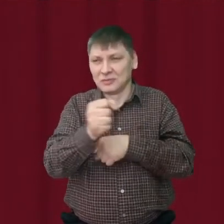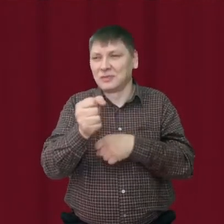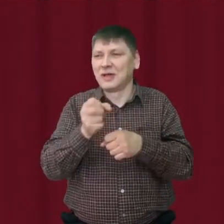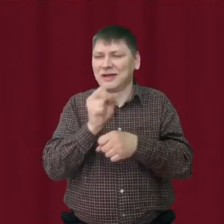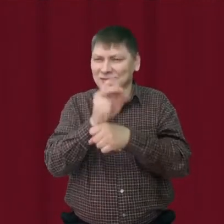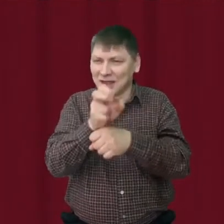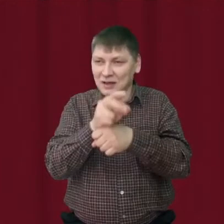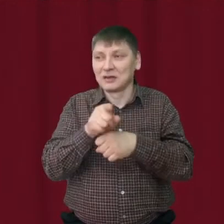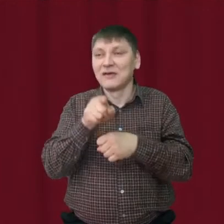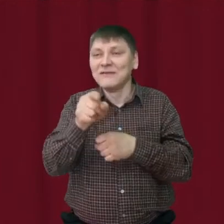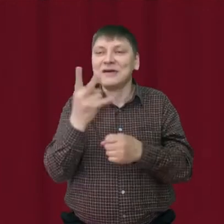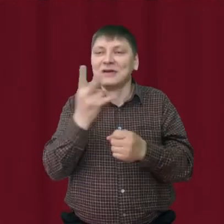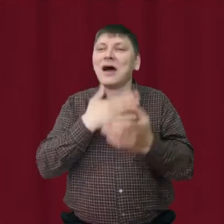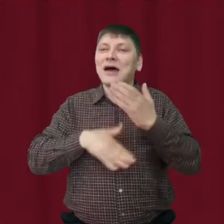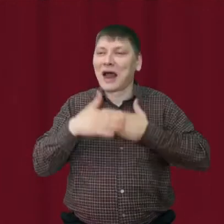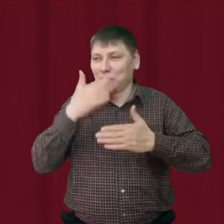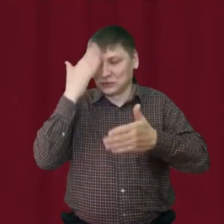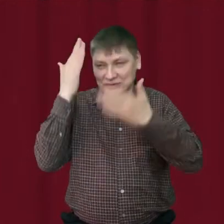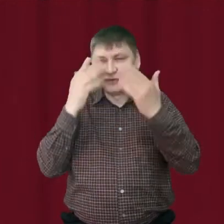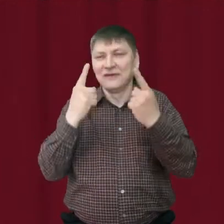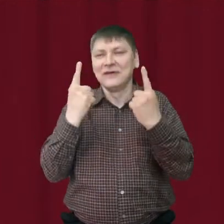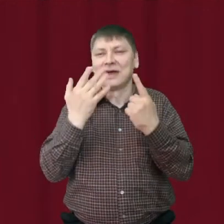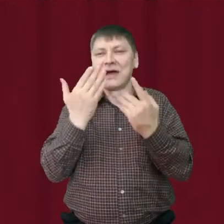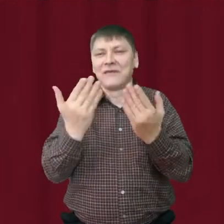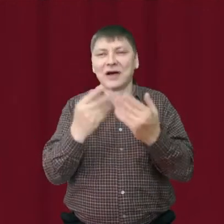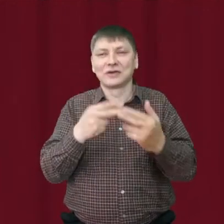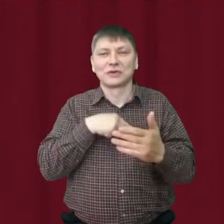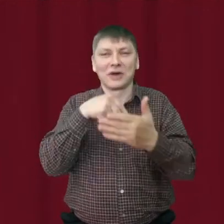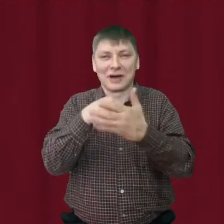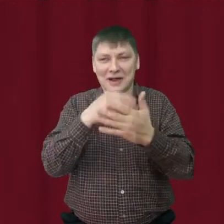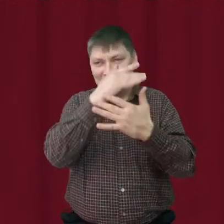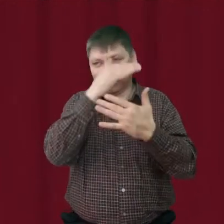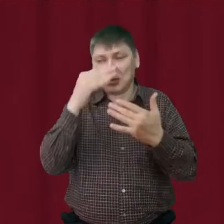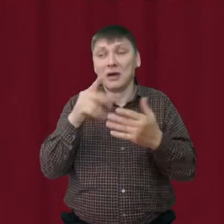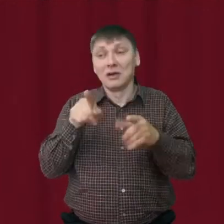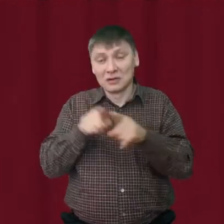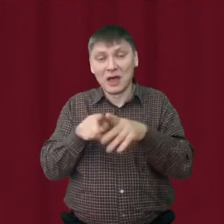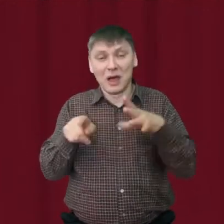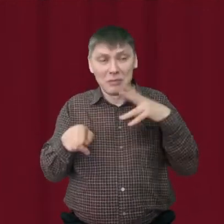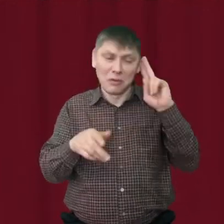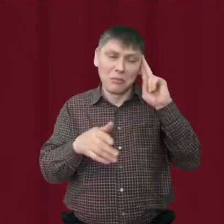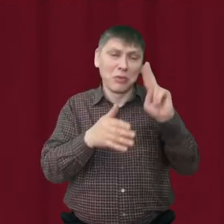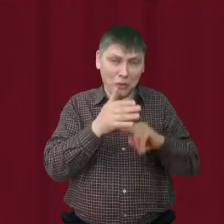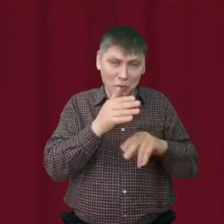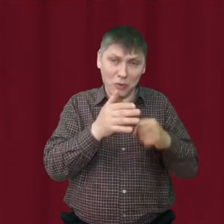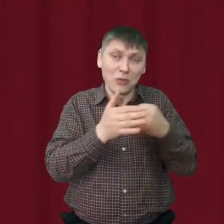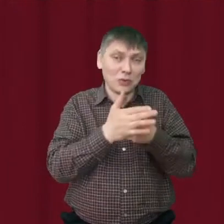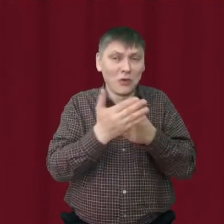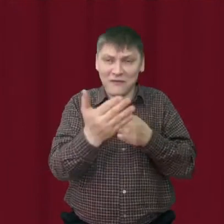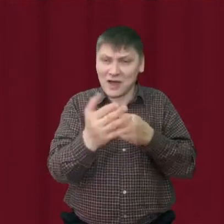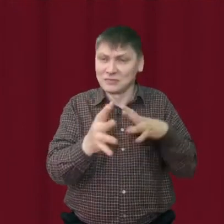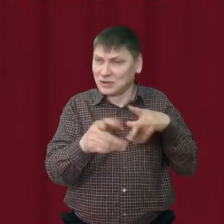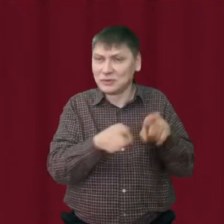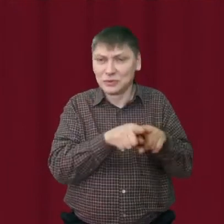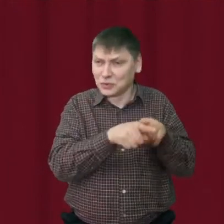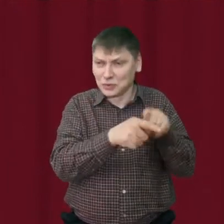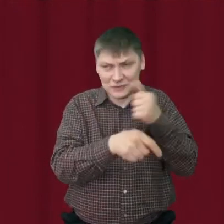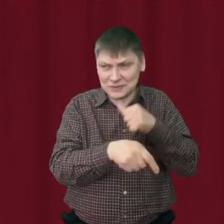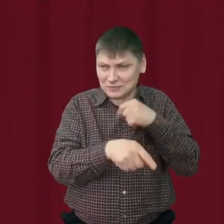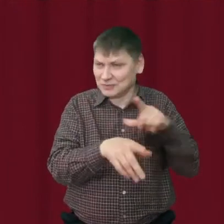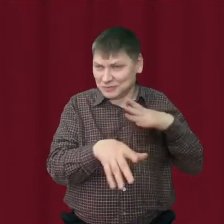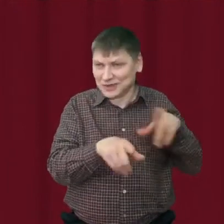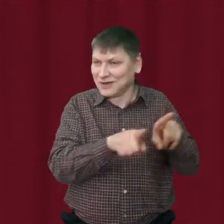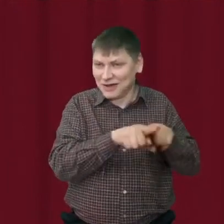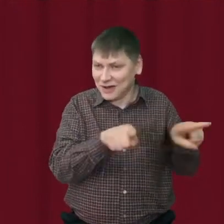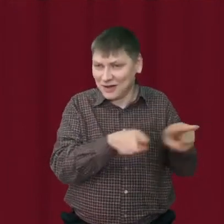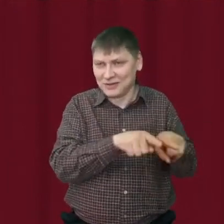и веселитесь, ибо велика ваша награда на небесах. Так гнали пророков, бывших прежде вас». Мы радуемся тому,